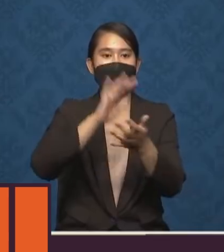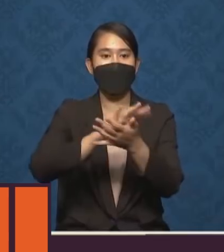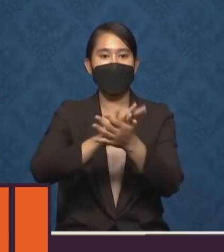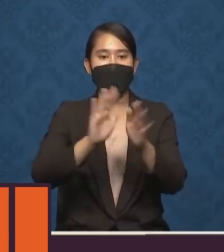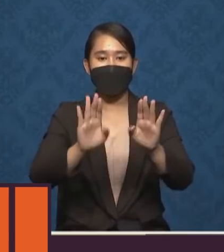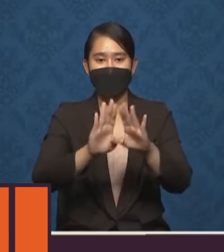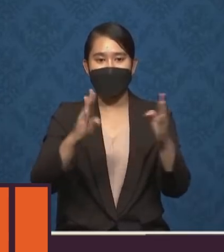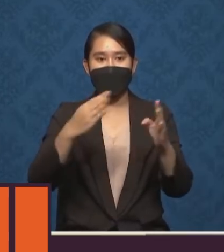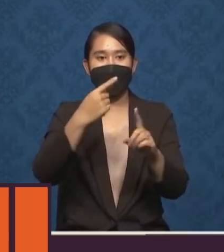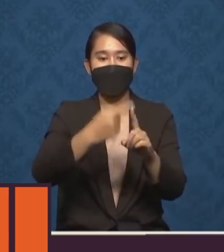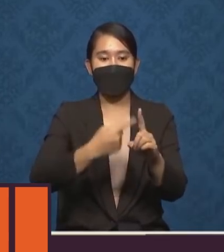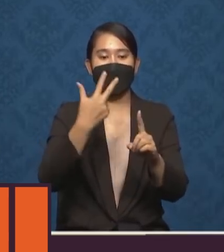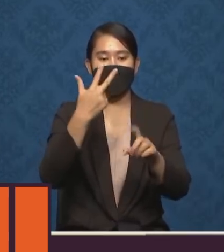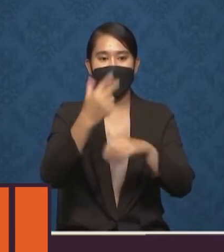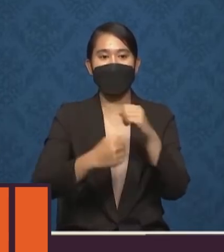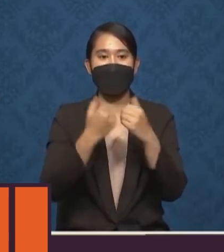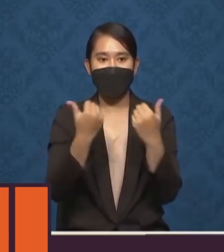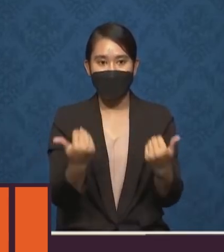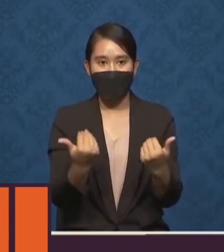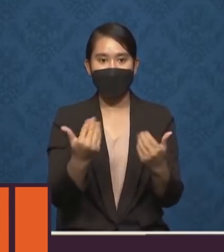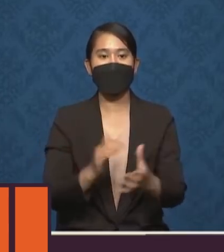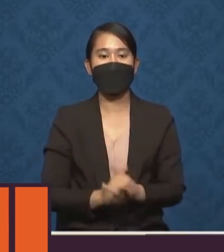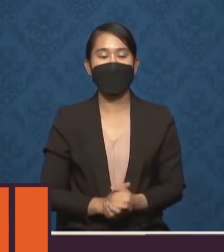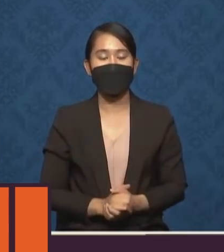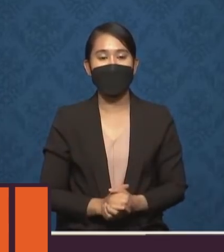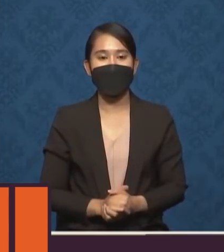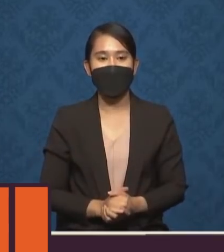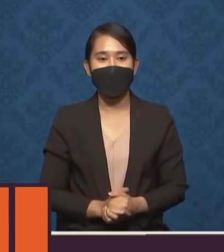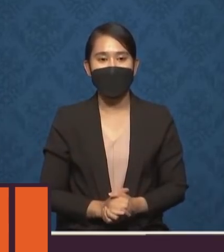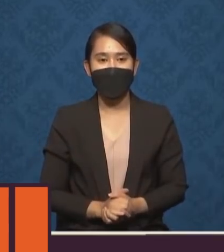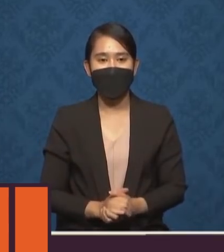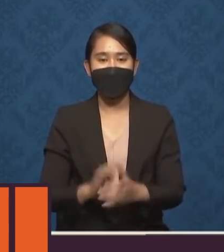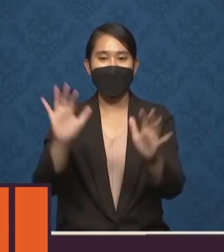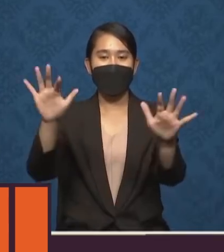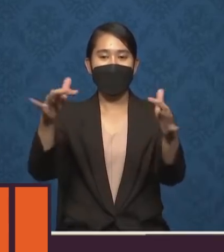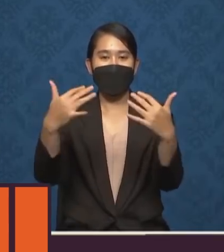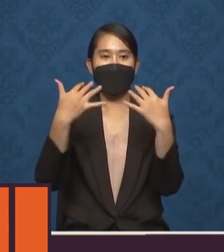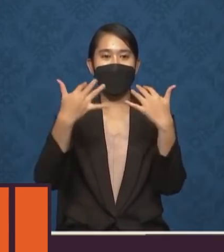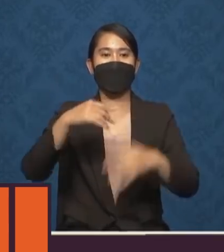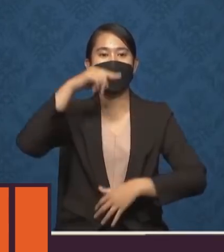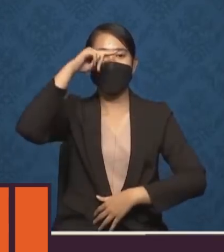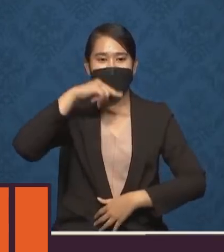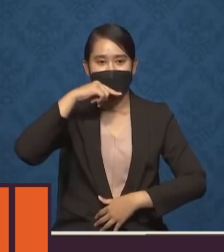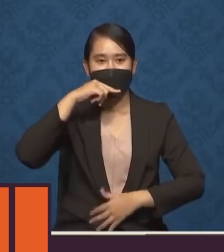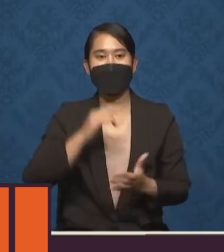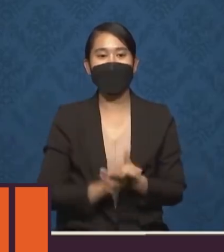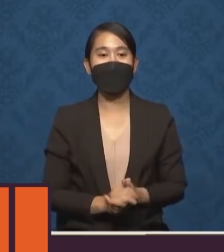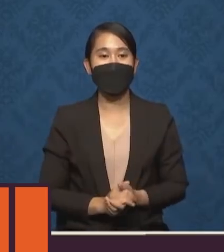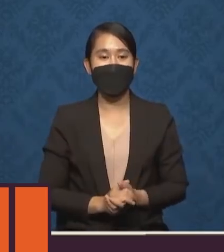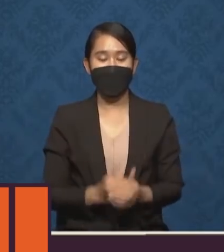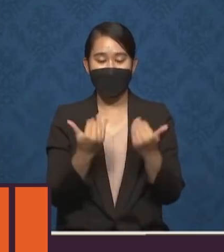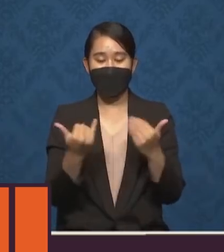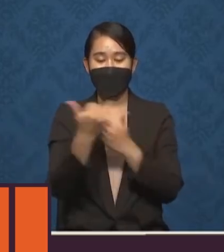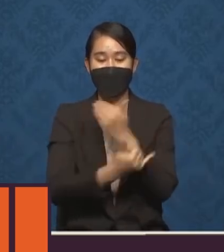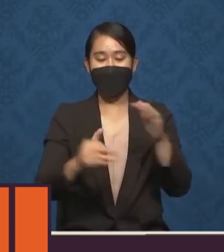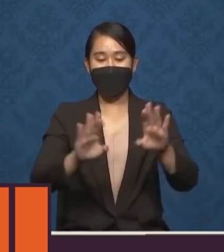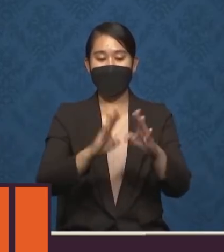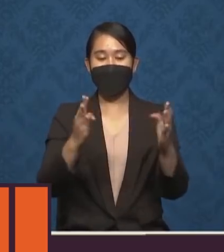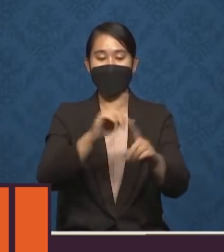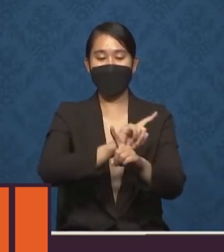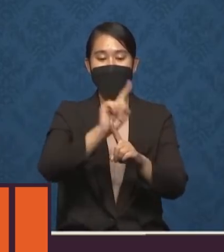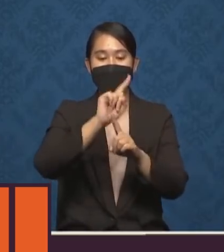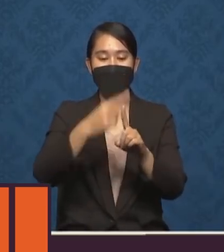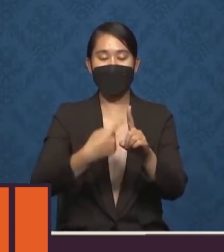ตั้งแต่ช่วงมีนาคมต้นปีที่ผ่านมาที่หันมองประเทศไทยกับธรรมะทันหลังมาตรการเปิดประเทศแต่วันที่ 1